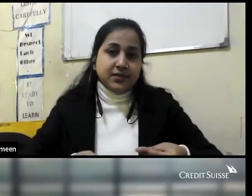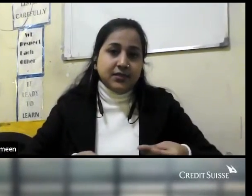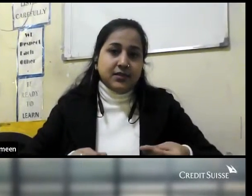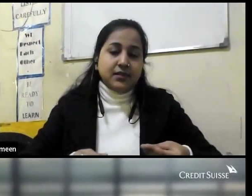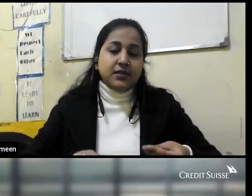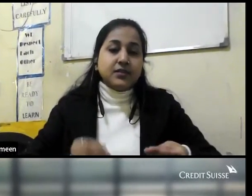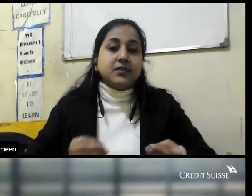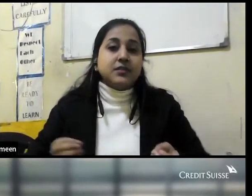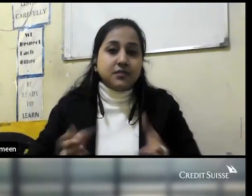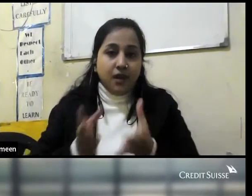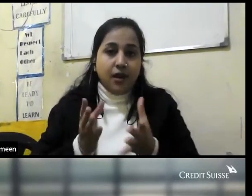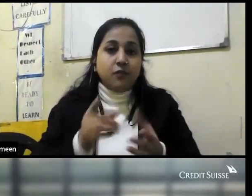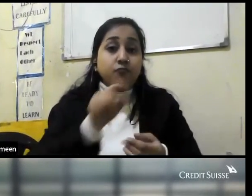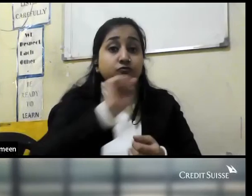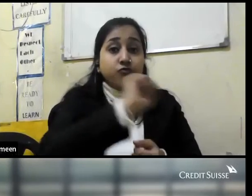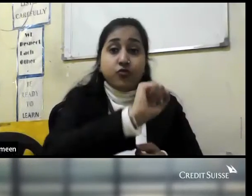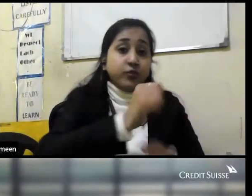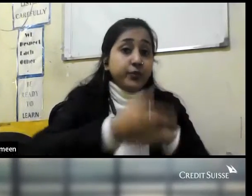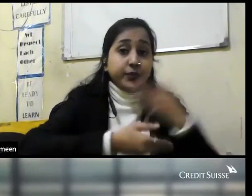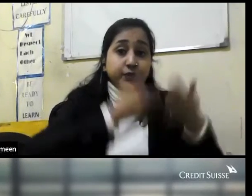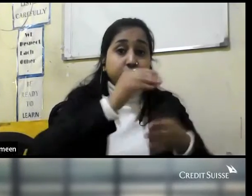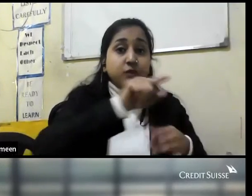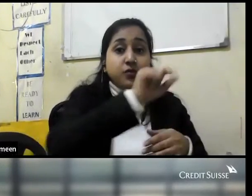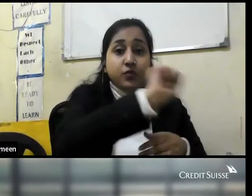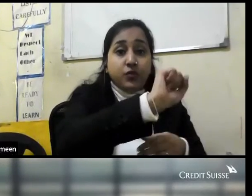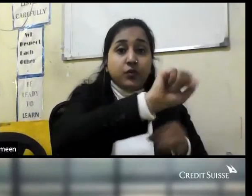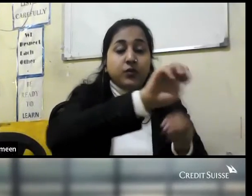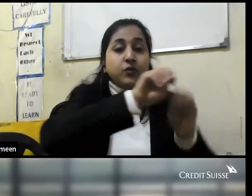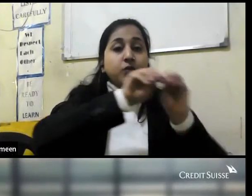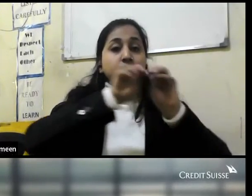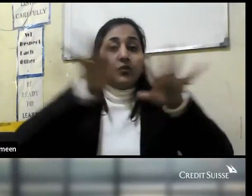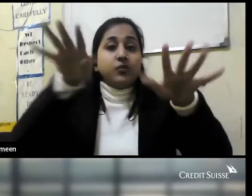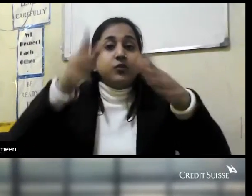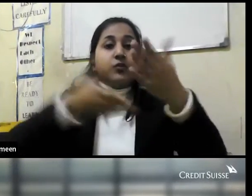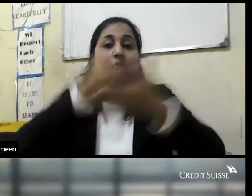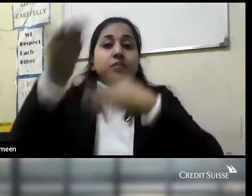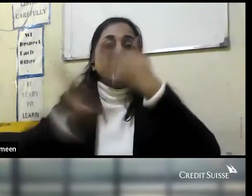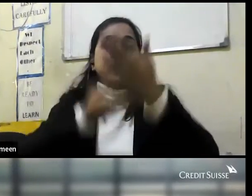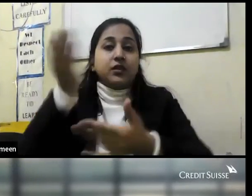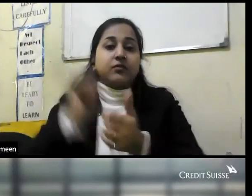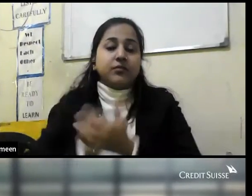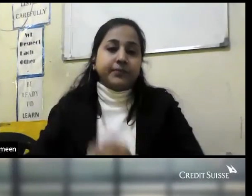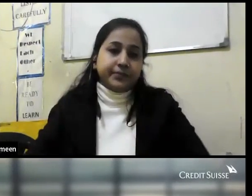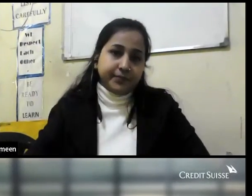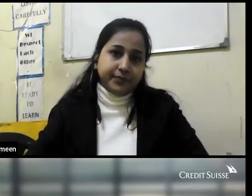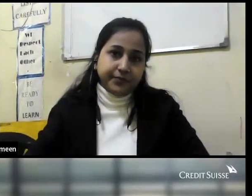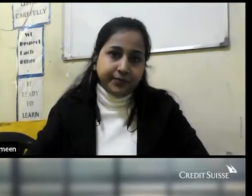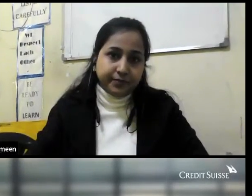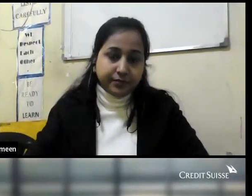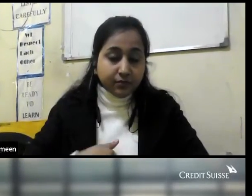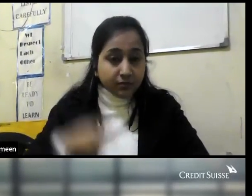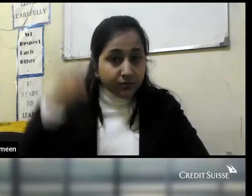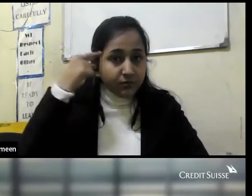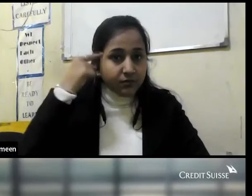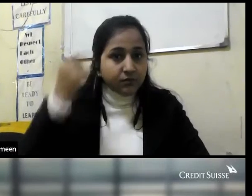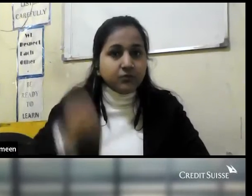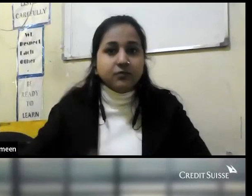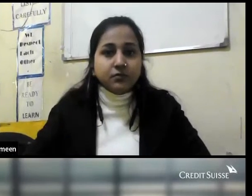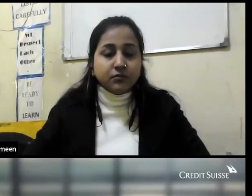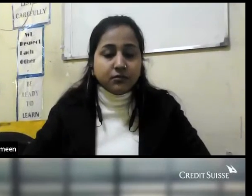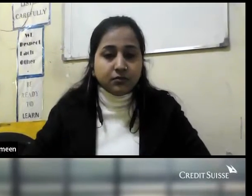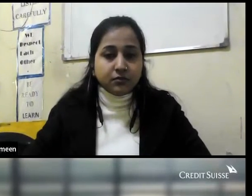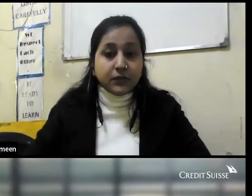प्रोजेक्ट हमने महाराष्ट्र और तमिलनाडु में स्टार्ट किया है पिछले वर्ष. एंड I think there are